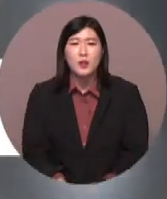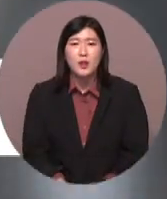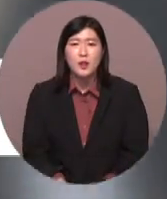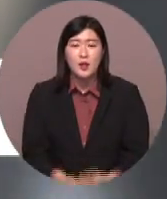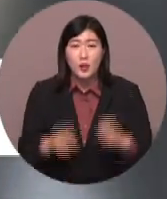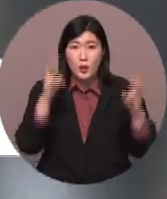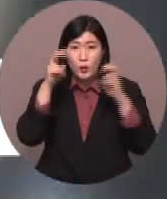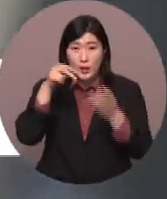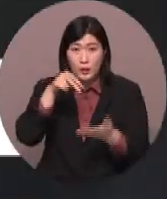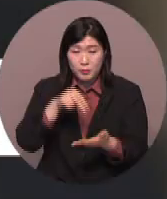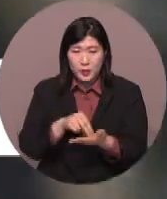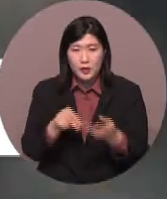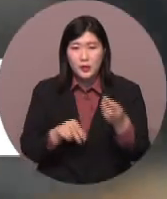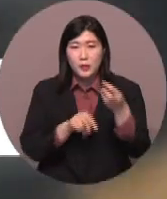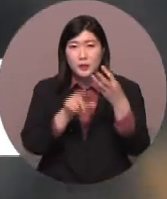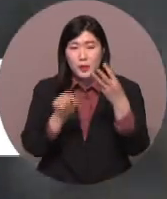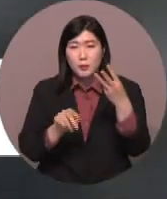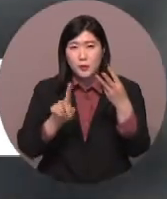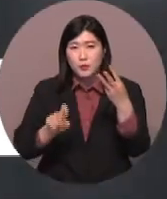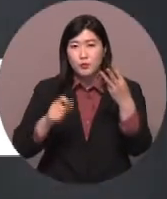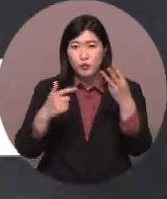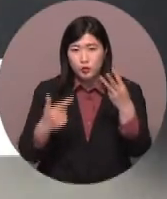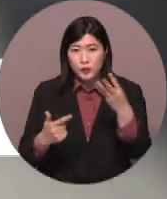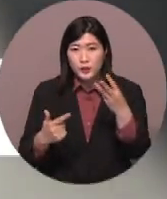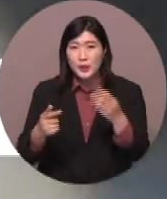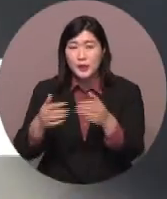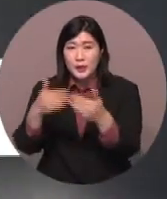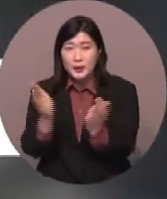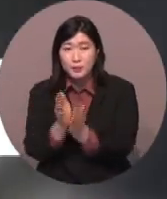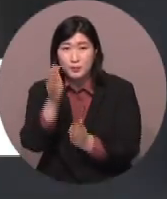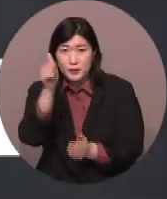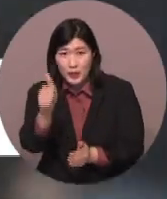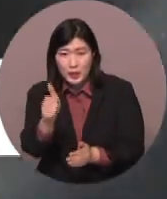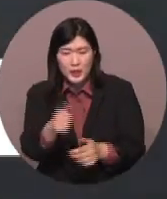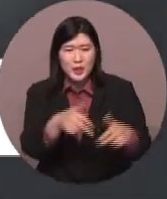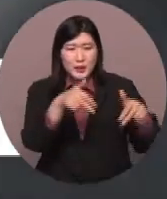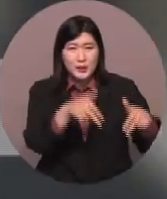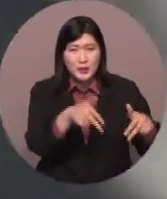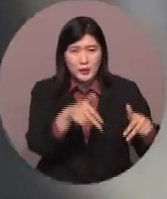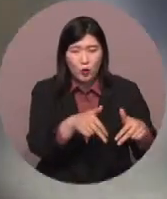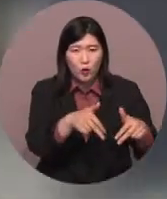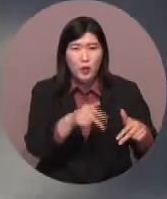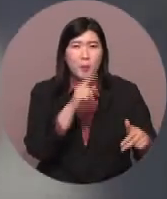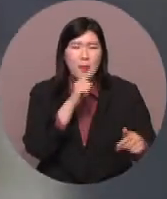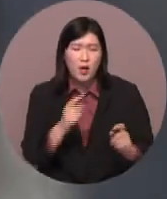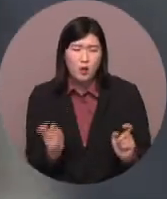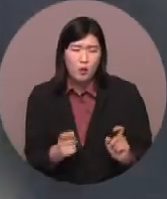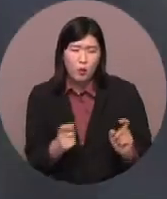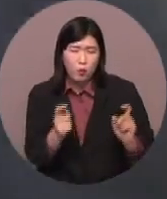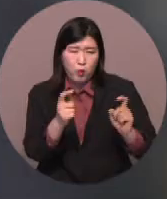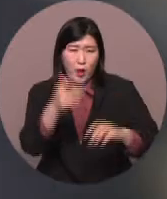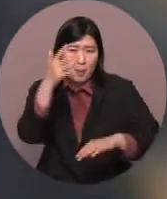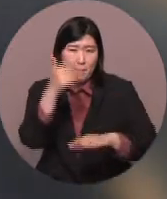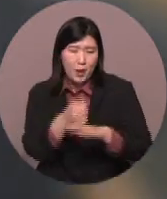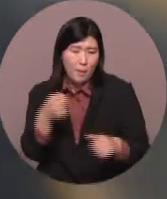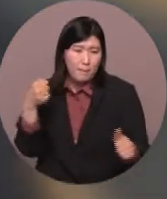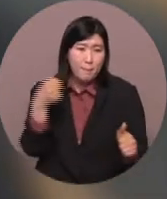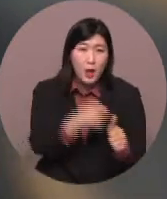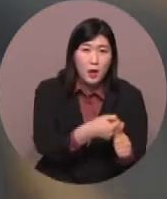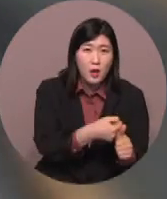회사 측은 지난 16일 공장에서 40대 침장 이 초과근무 처리를 문제를 두고 50대 직원과 다투다가